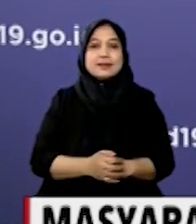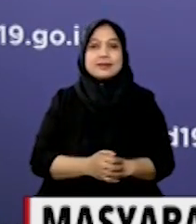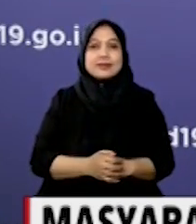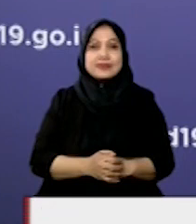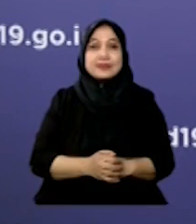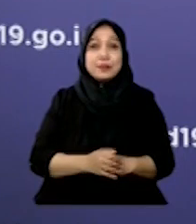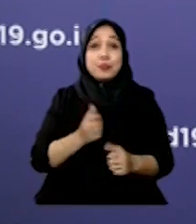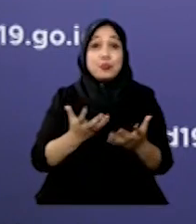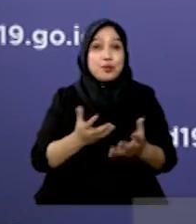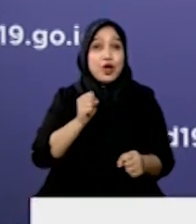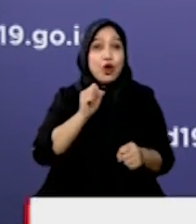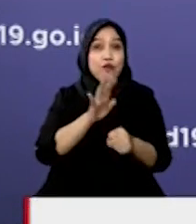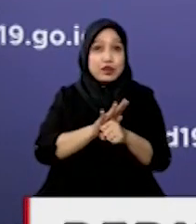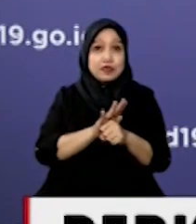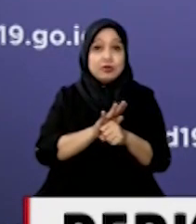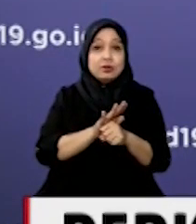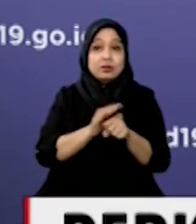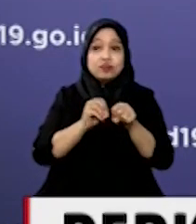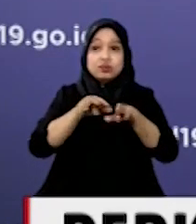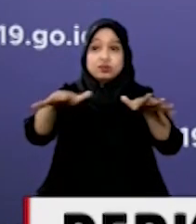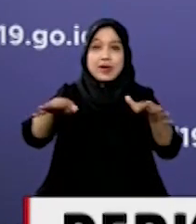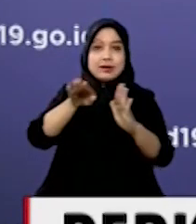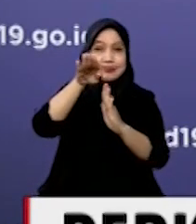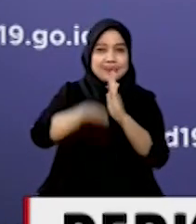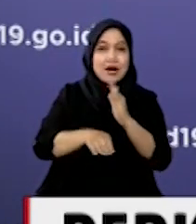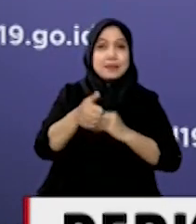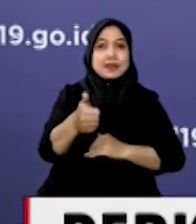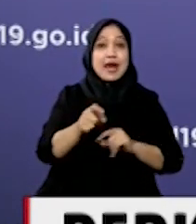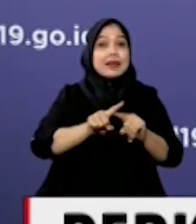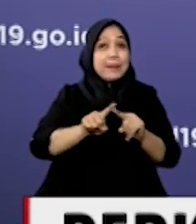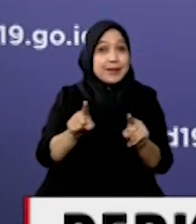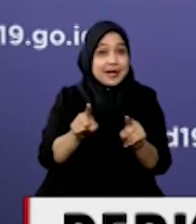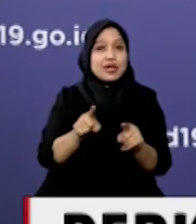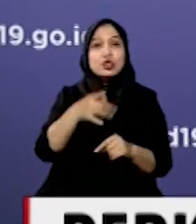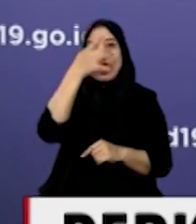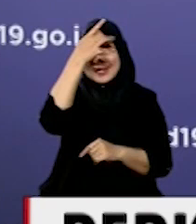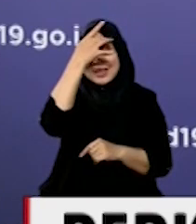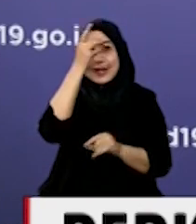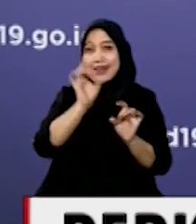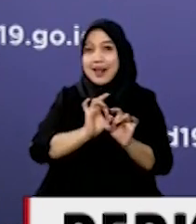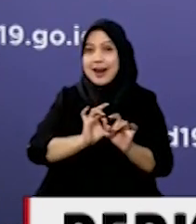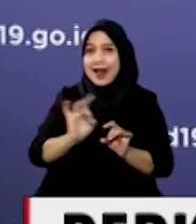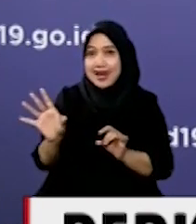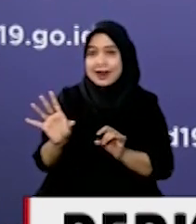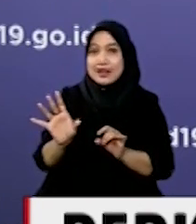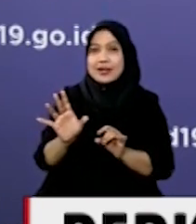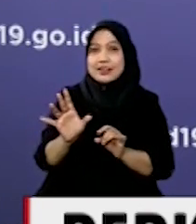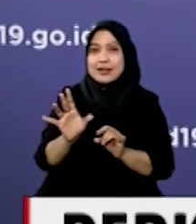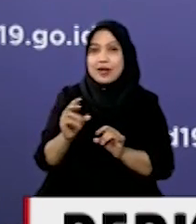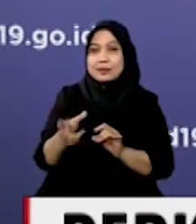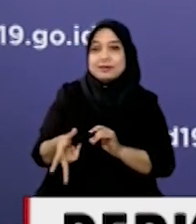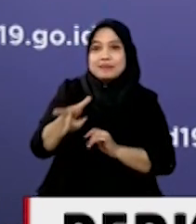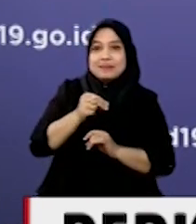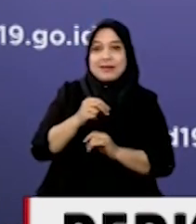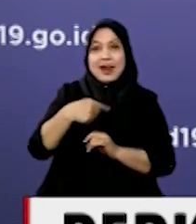19 yang bisa kita tekan penularannya tetapi penyakit-penyakit lain yang menginfeksi kita melalui saluran